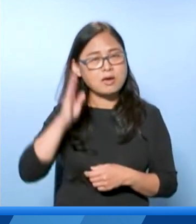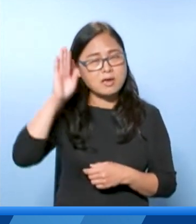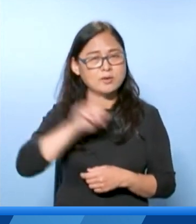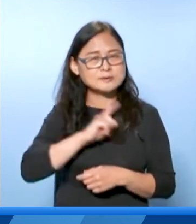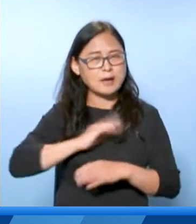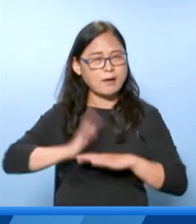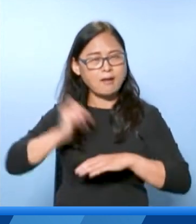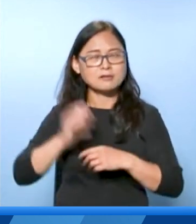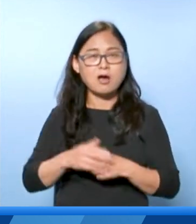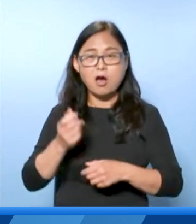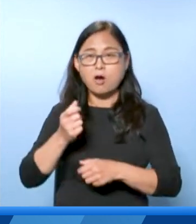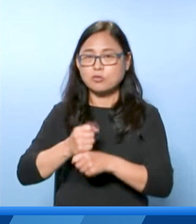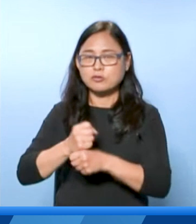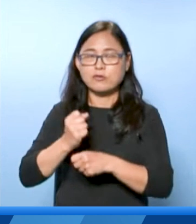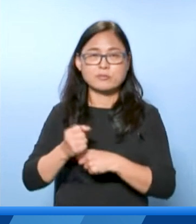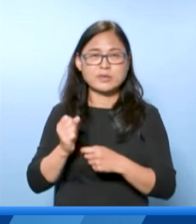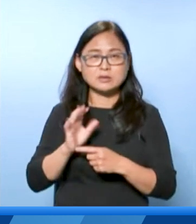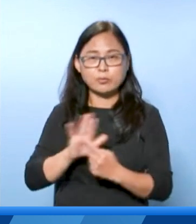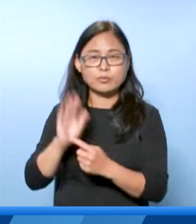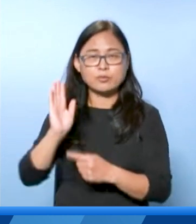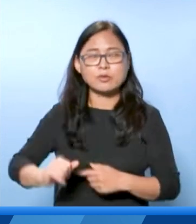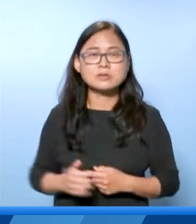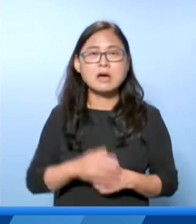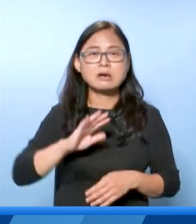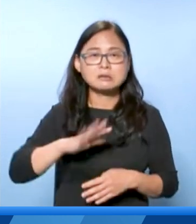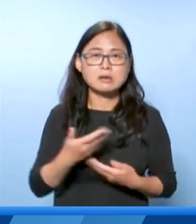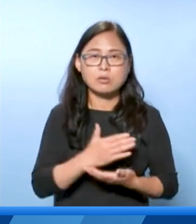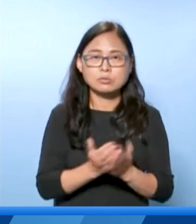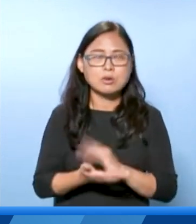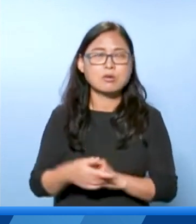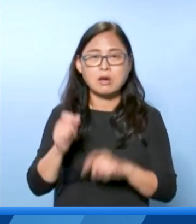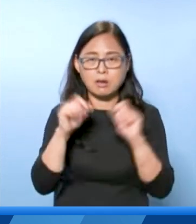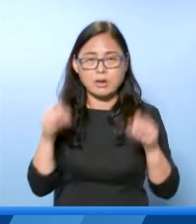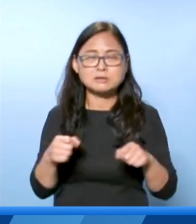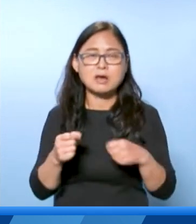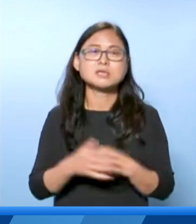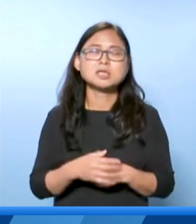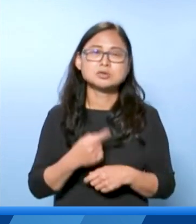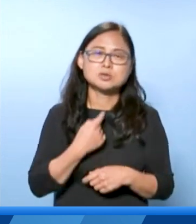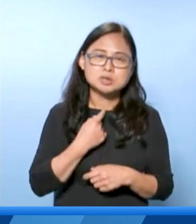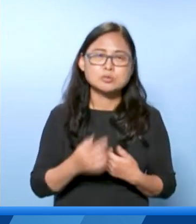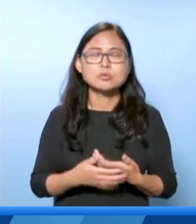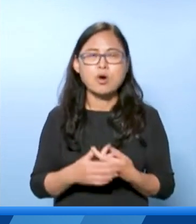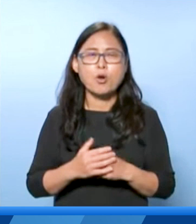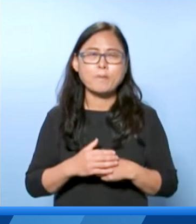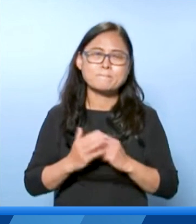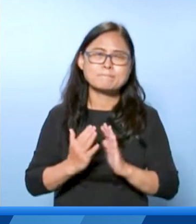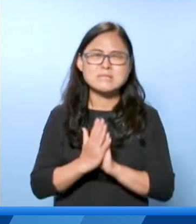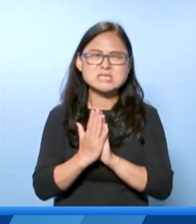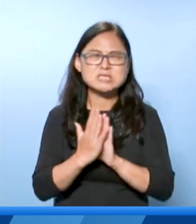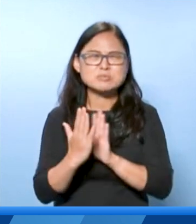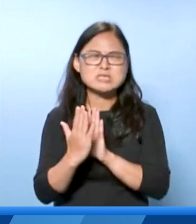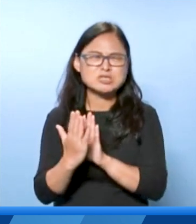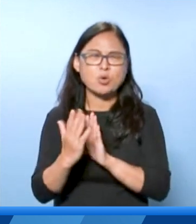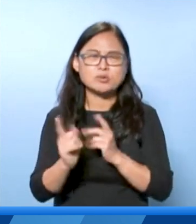發展自己的事業，但是他們都面對很多不同的問題。我婦女事務委員會經常